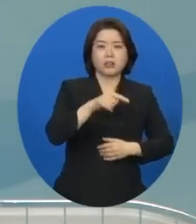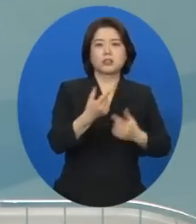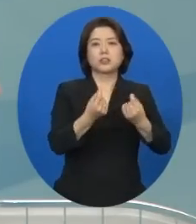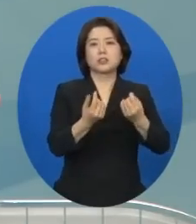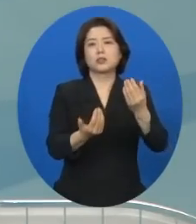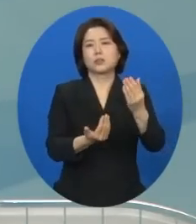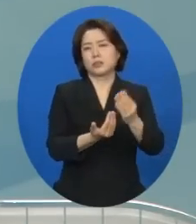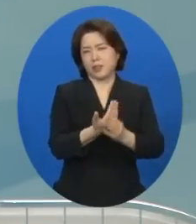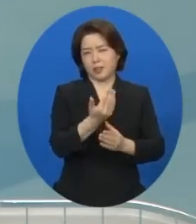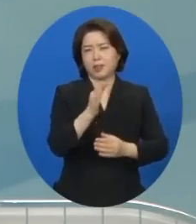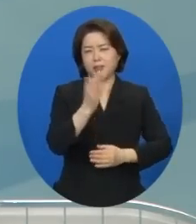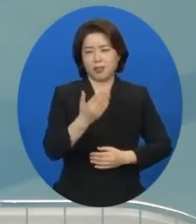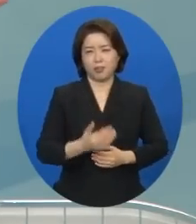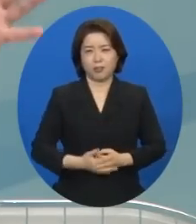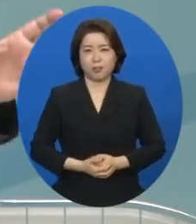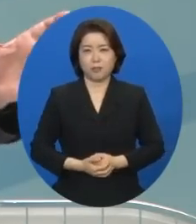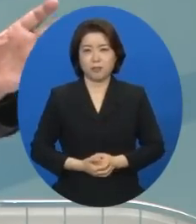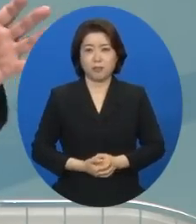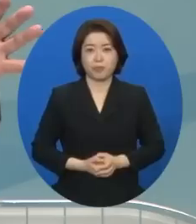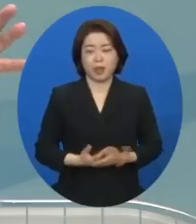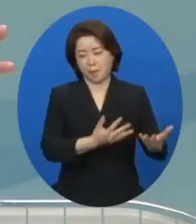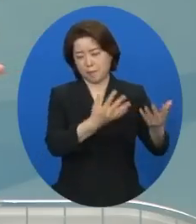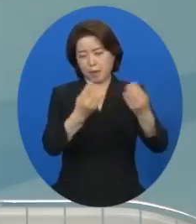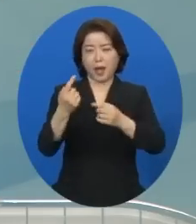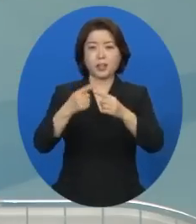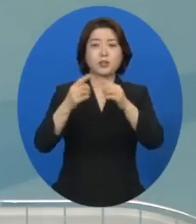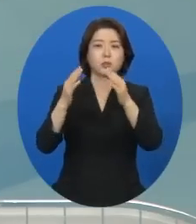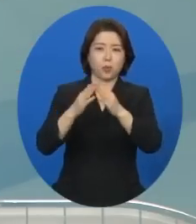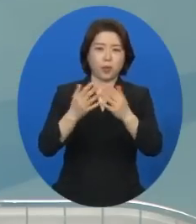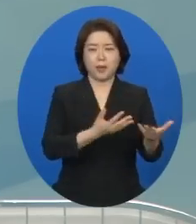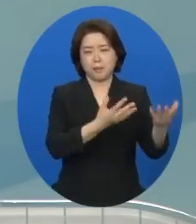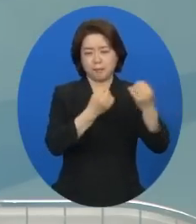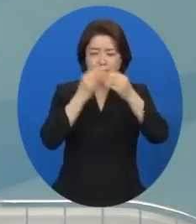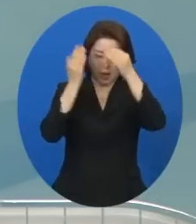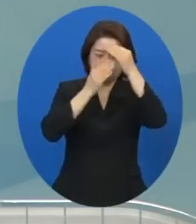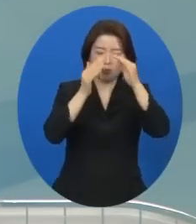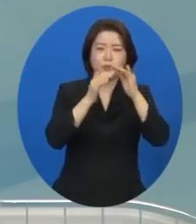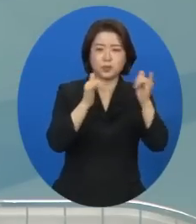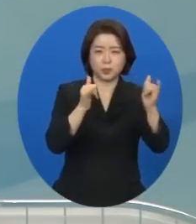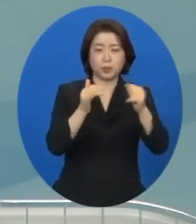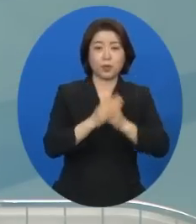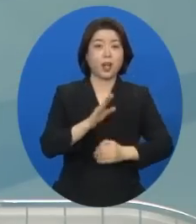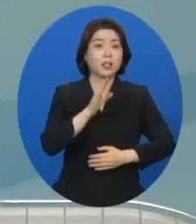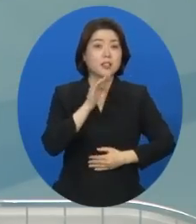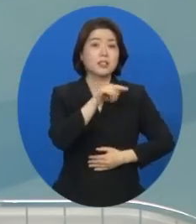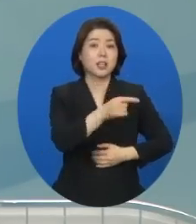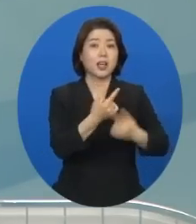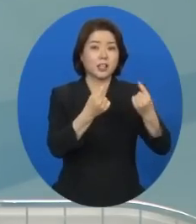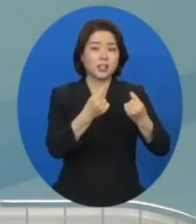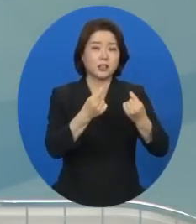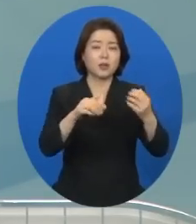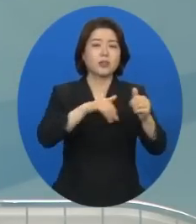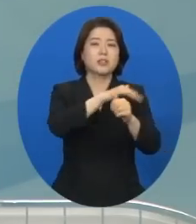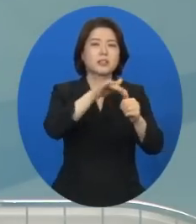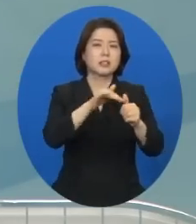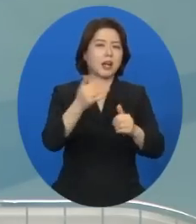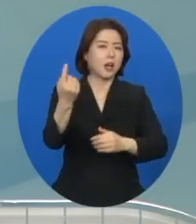벌어지게 됩니다. 너무나 많은 교회와 많은 성도들이 실제로 이런 상태에